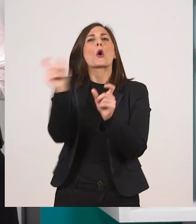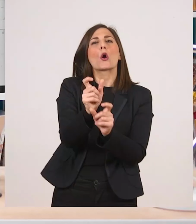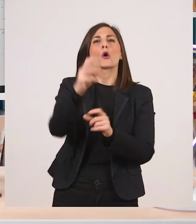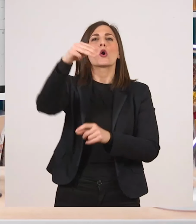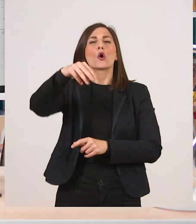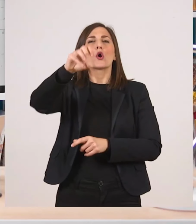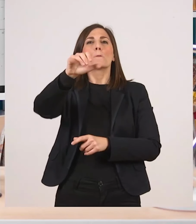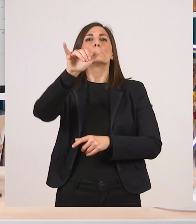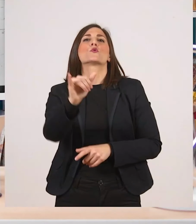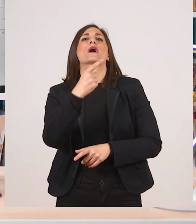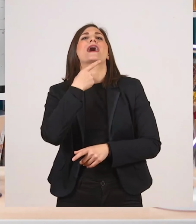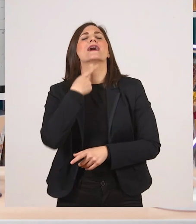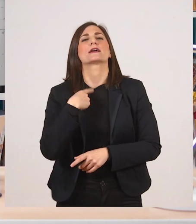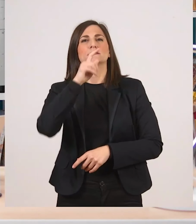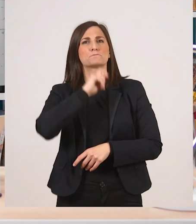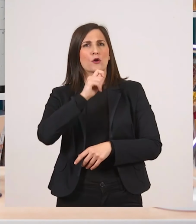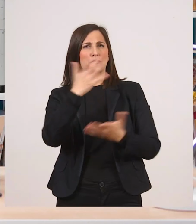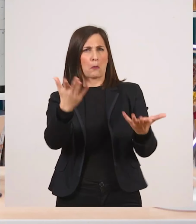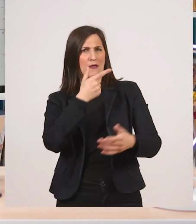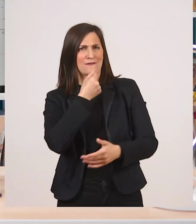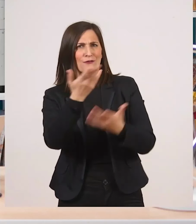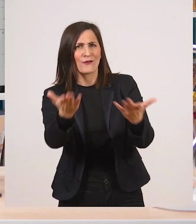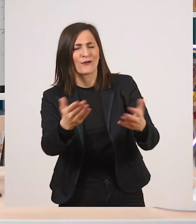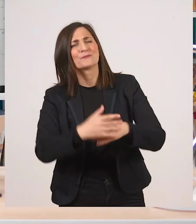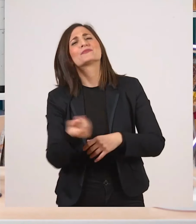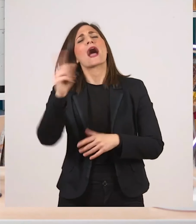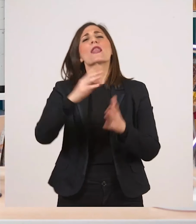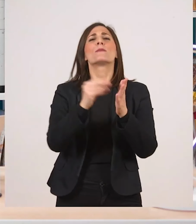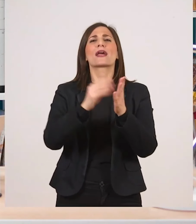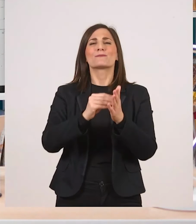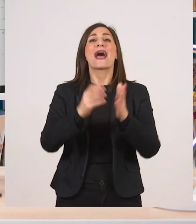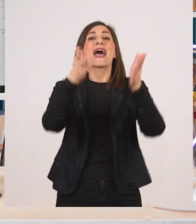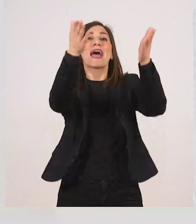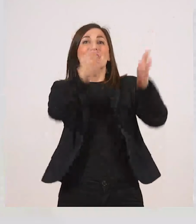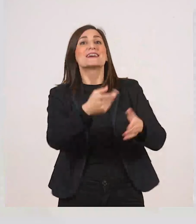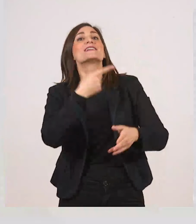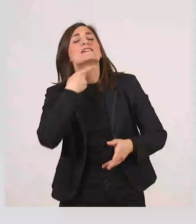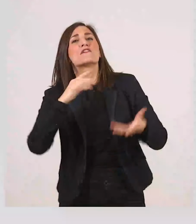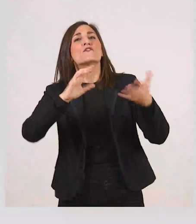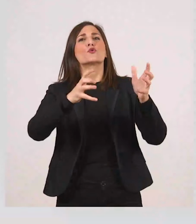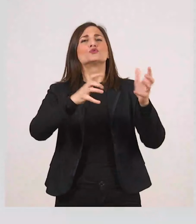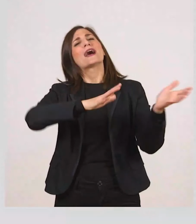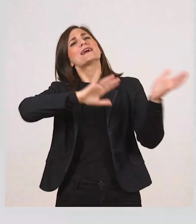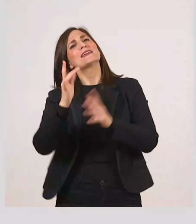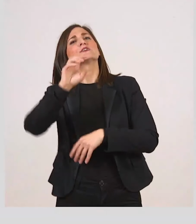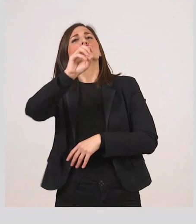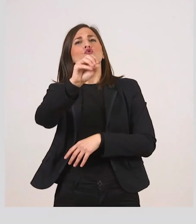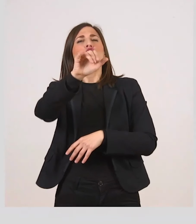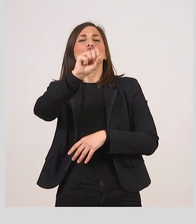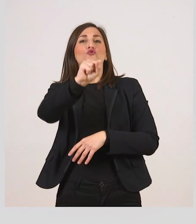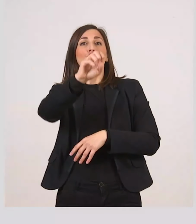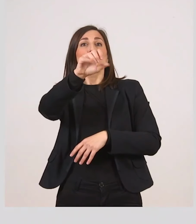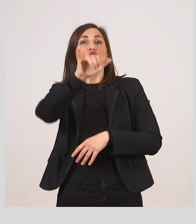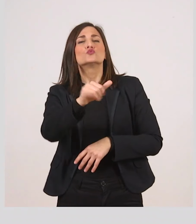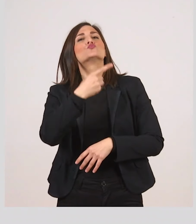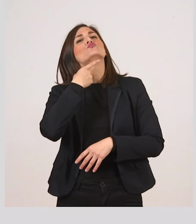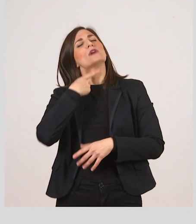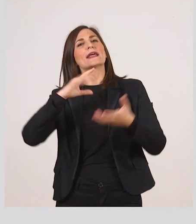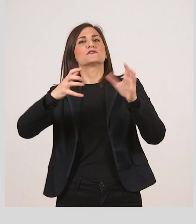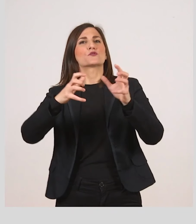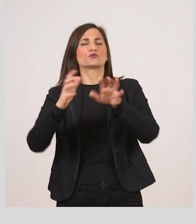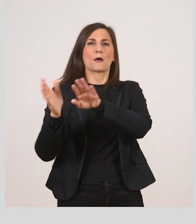αρέσει το παγωτό. Εύκολο. Άλλο παράδειγμα, σε σένα αρέσουν τα φρούτα ή σου αρέσουν τα φρούτα.